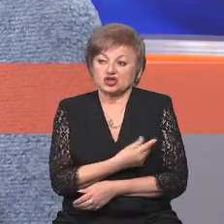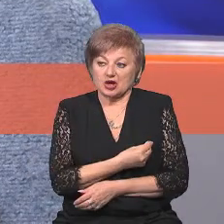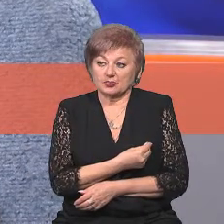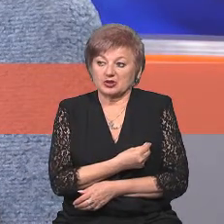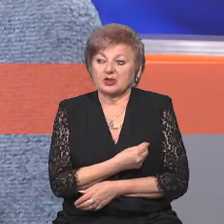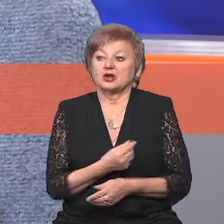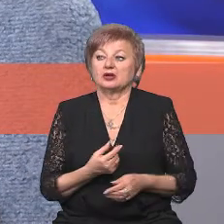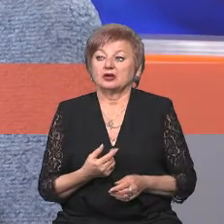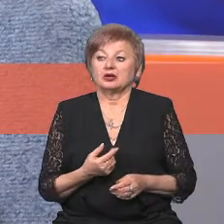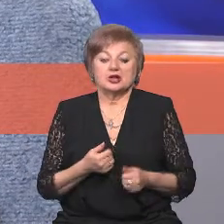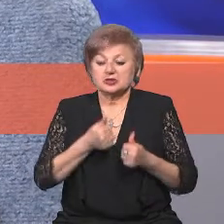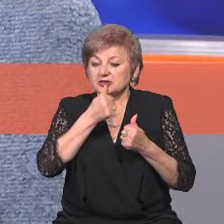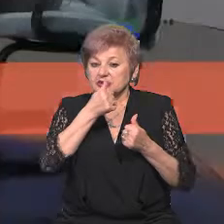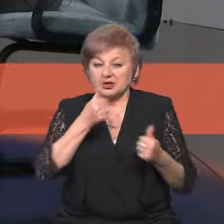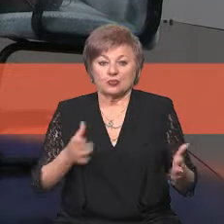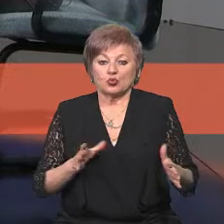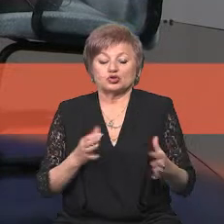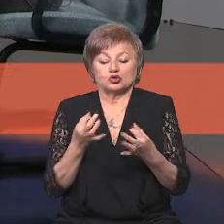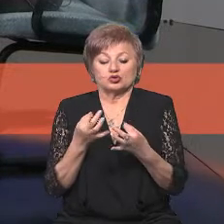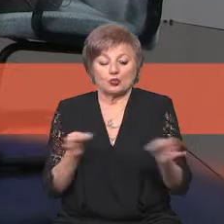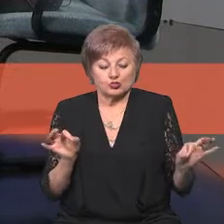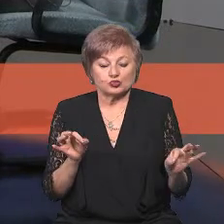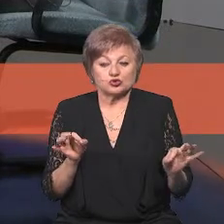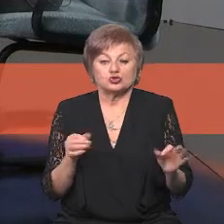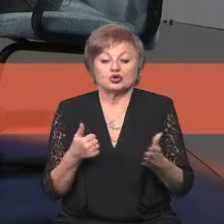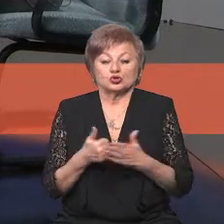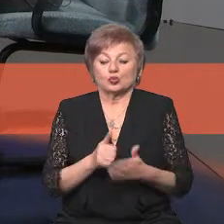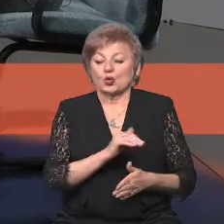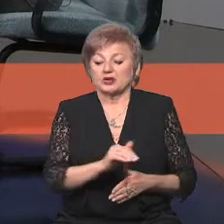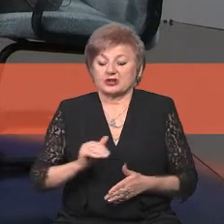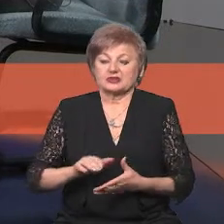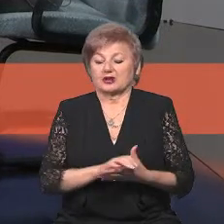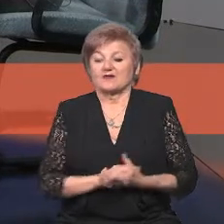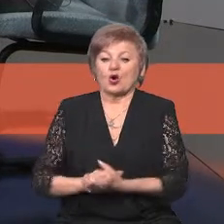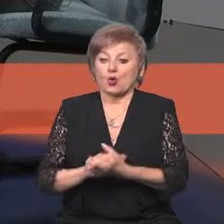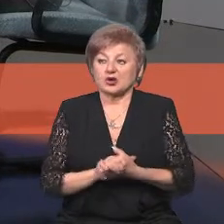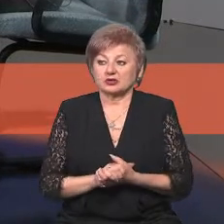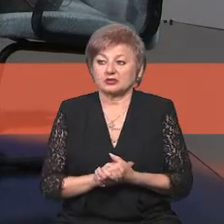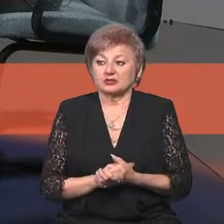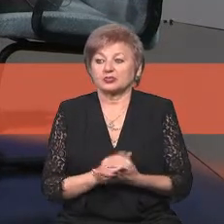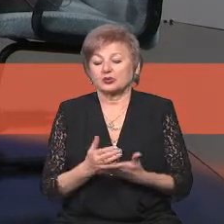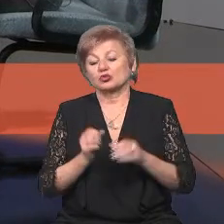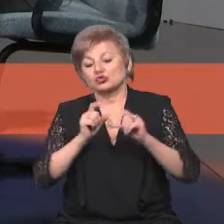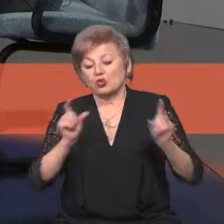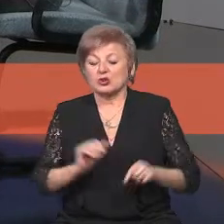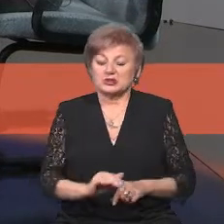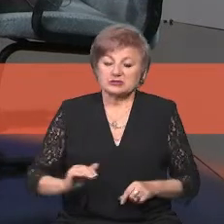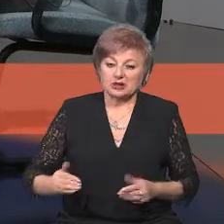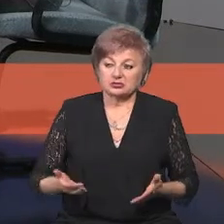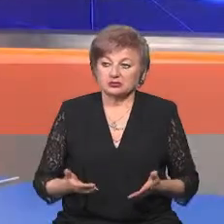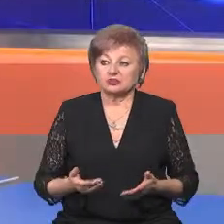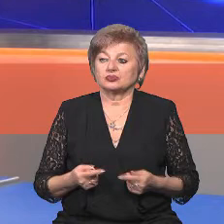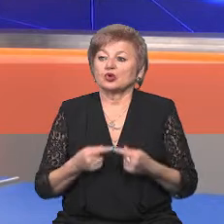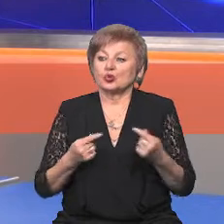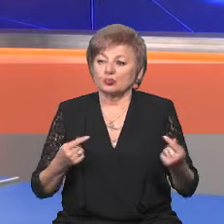не щеплена, не може бути допущена до будь-якого дитячого колективу, організованого дитячого колективу, будь